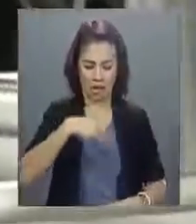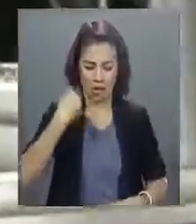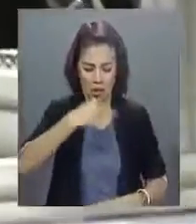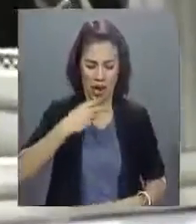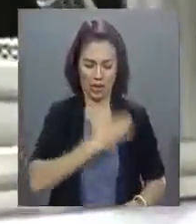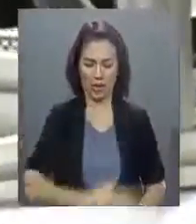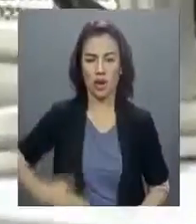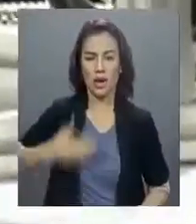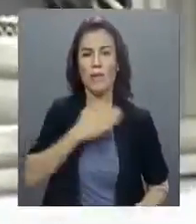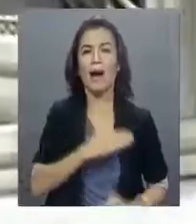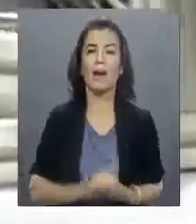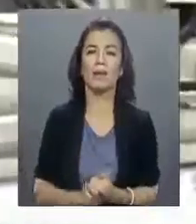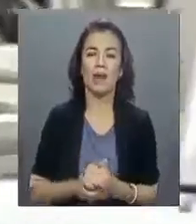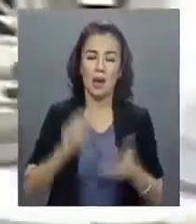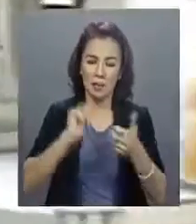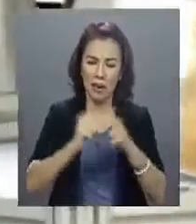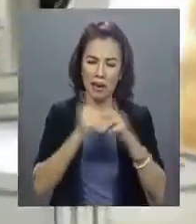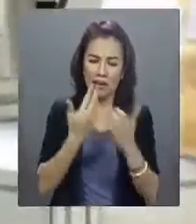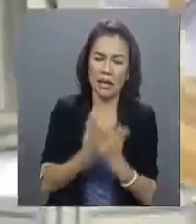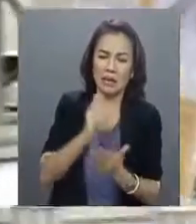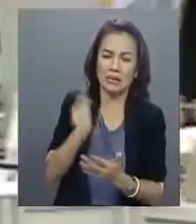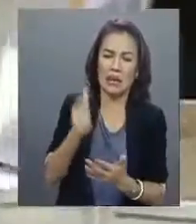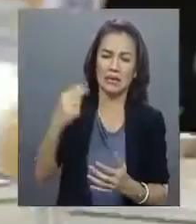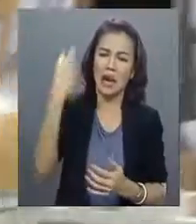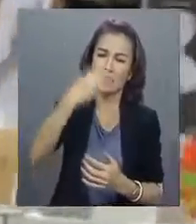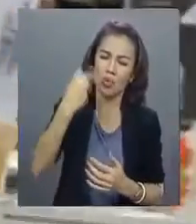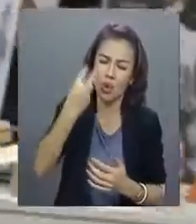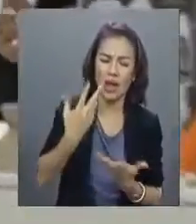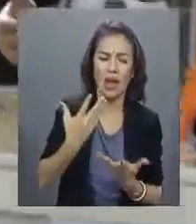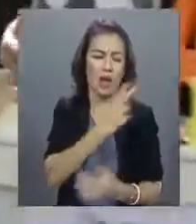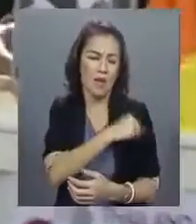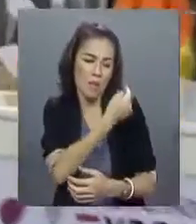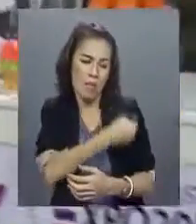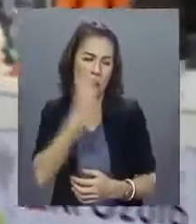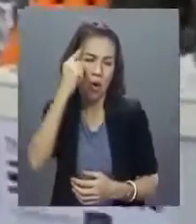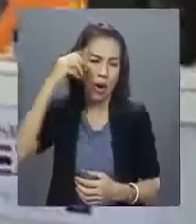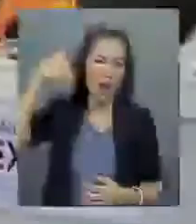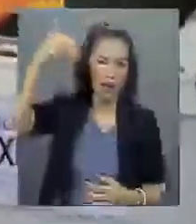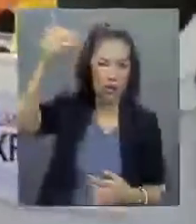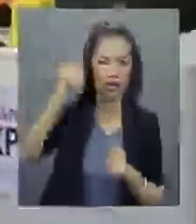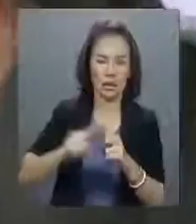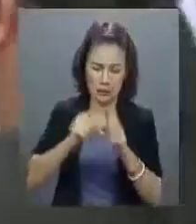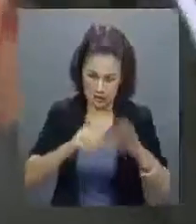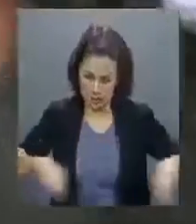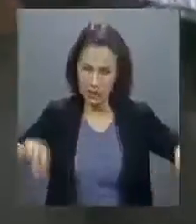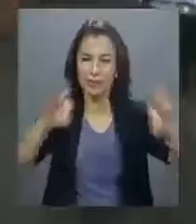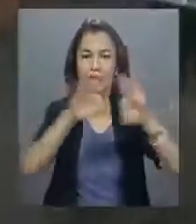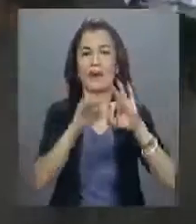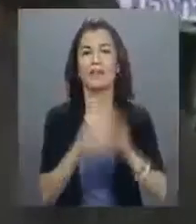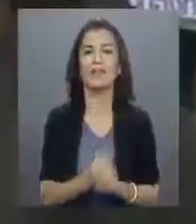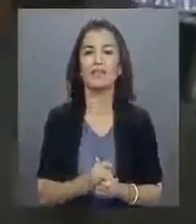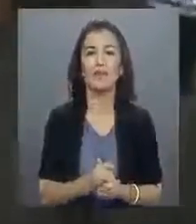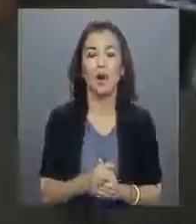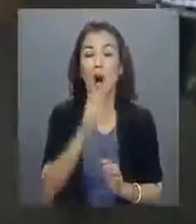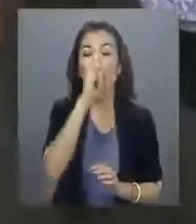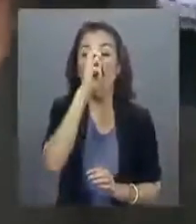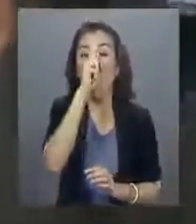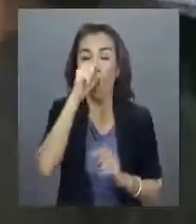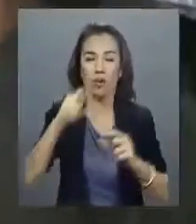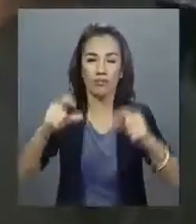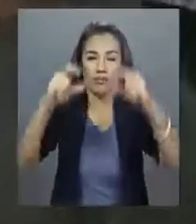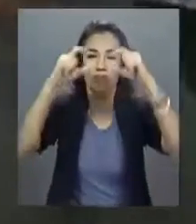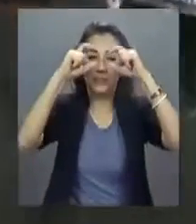าสุขภาพที่จะลดภาระค่าใช้จ่ายให้กับภาครัฐในอนาคตค่ะจากนั้นนะคะนายกรัฐมนตรียังได้ทดลองสวมแว่น